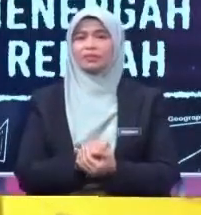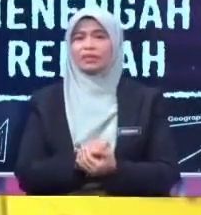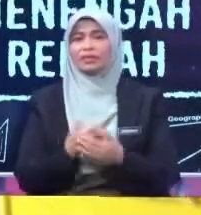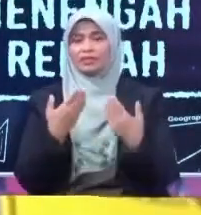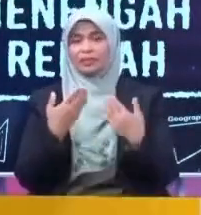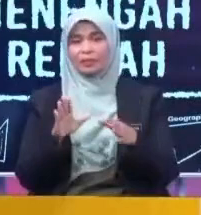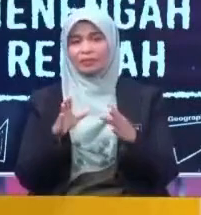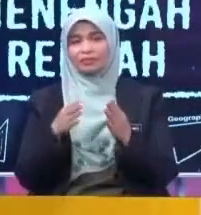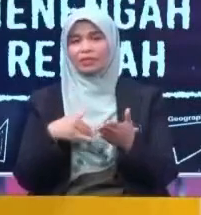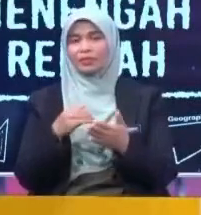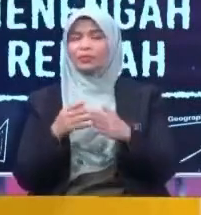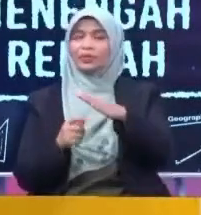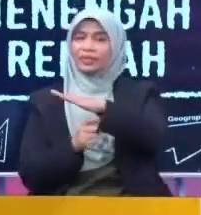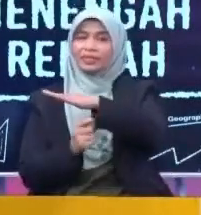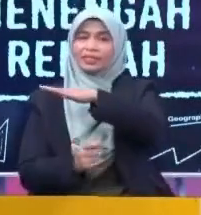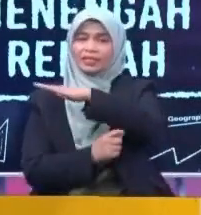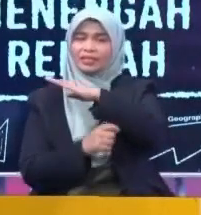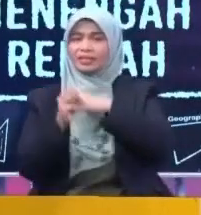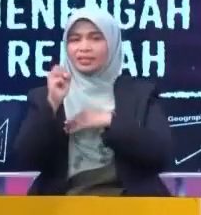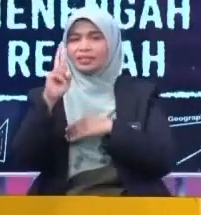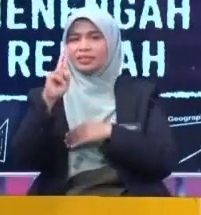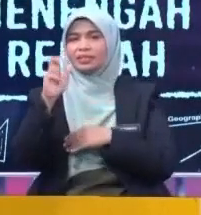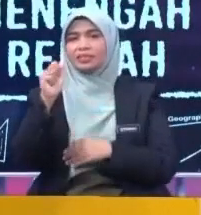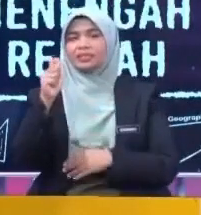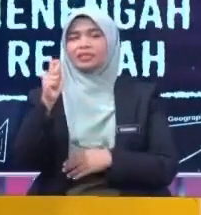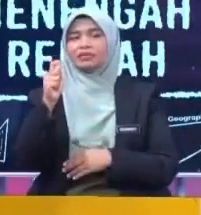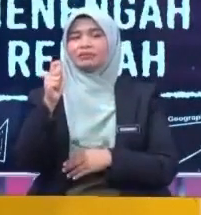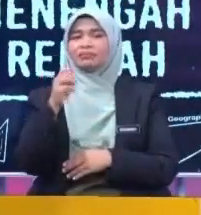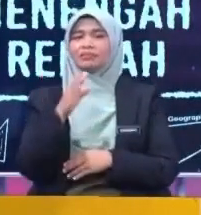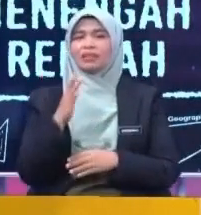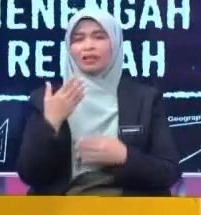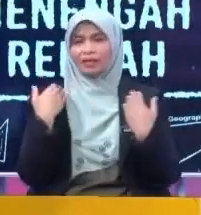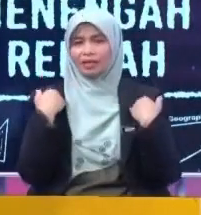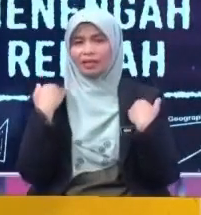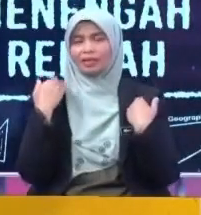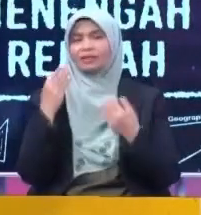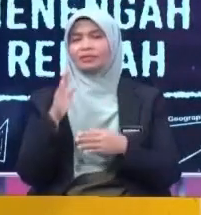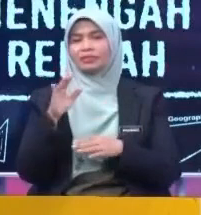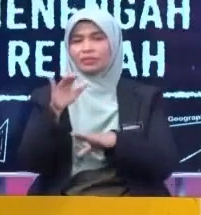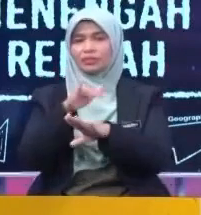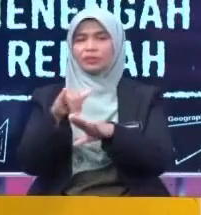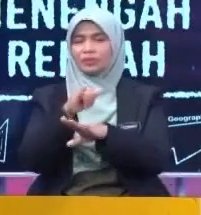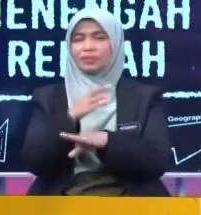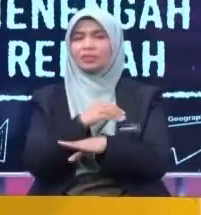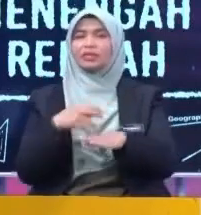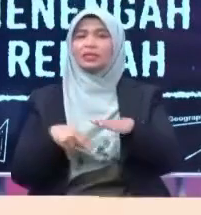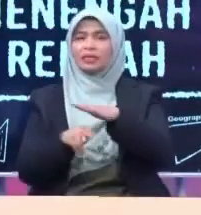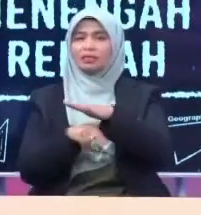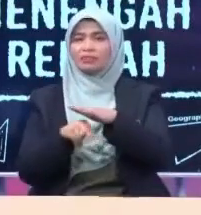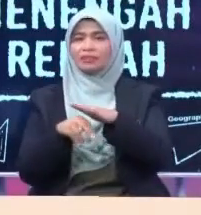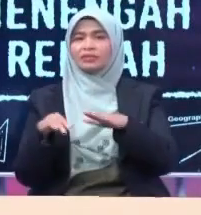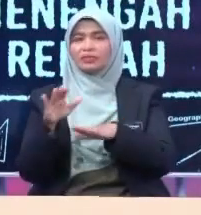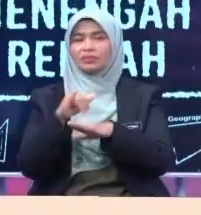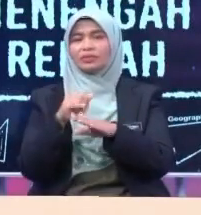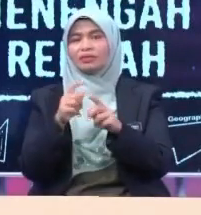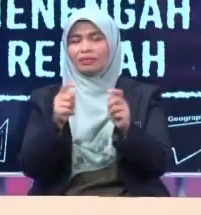selepas melalui titian sirat itu, ada pula syurga dan juga neraka. Okay, syurga ialah tempat yang penuh dengan nikmat yang disediakan